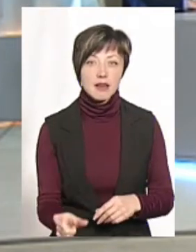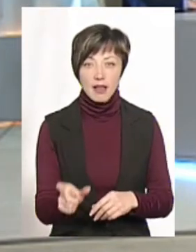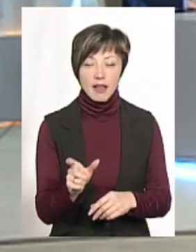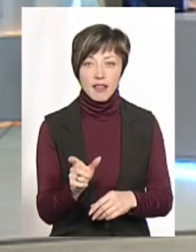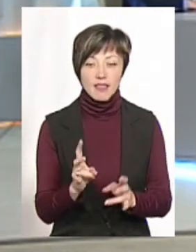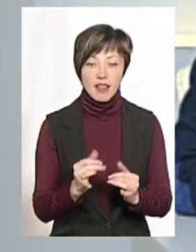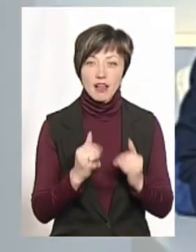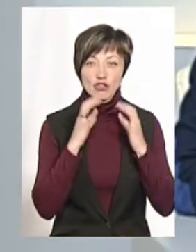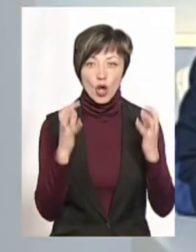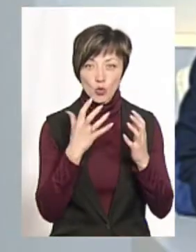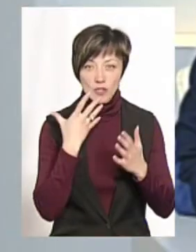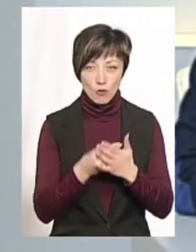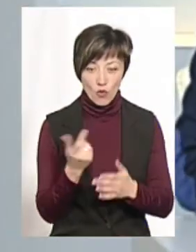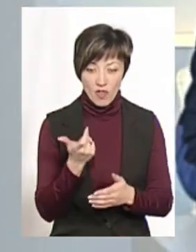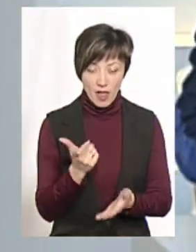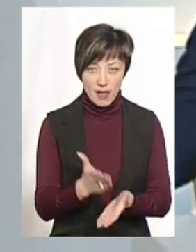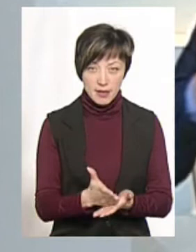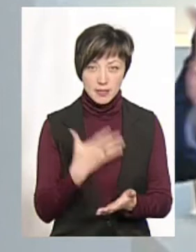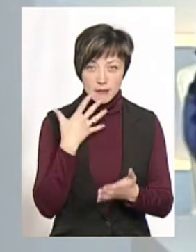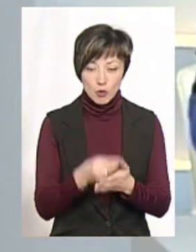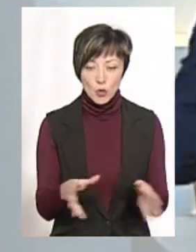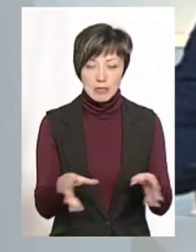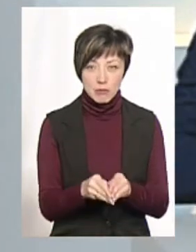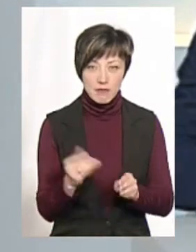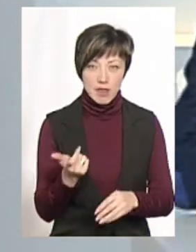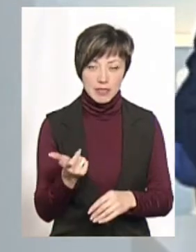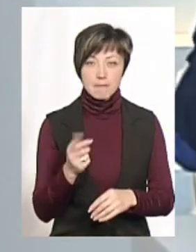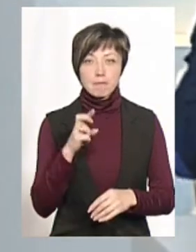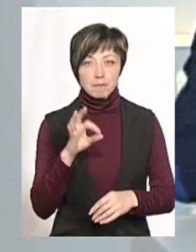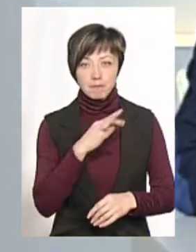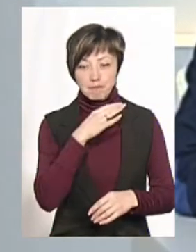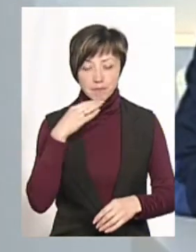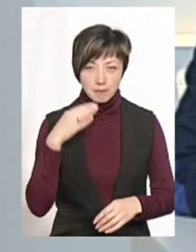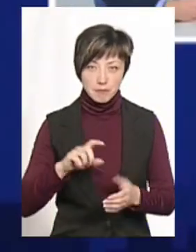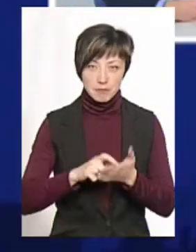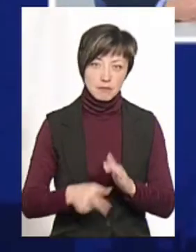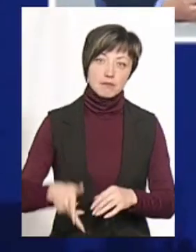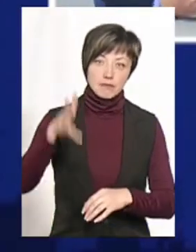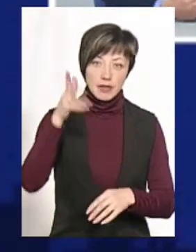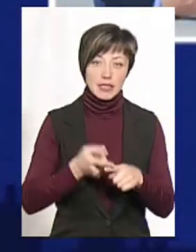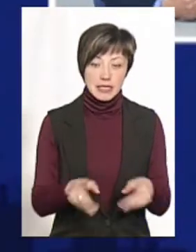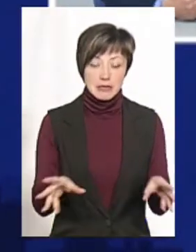не шанує сам свою власність і свою співвласність. Бо багатоквартирний житловий будинок – це співвласність